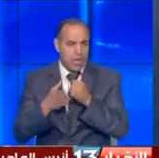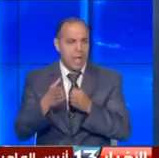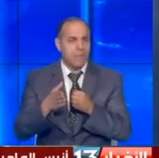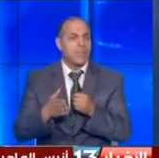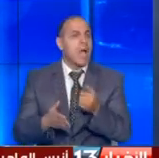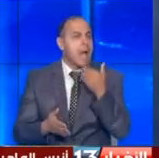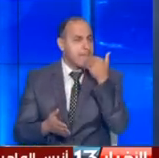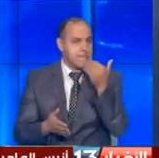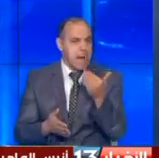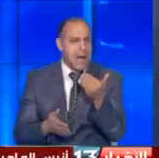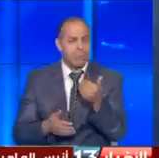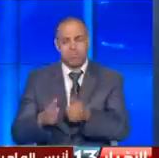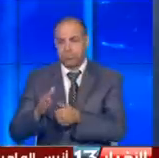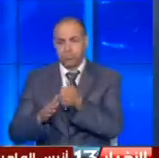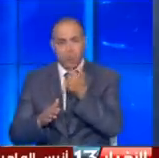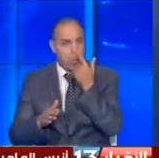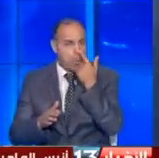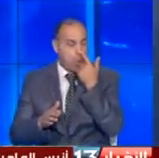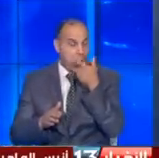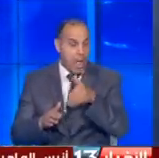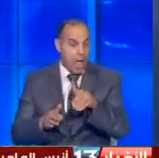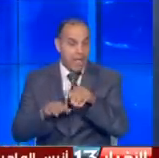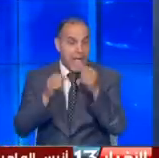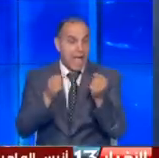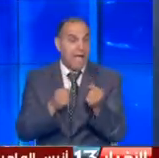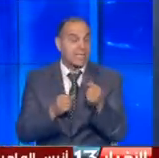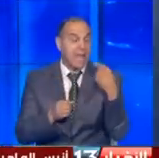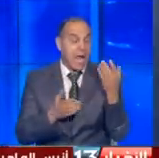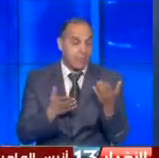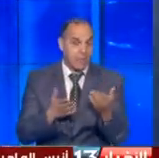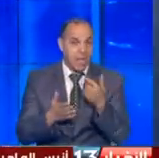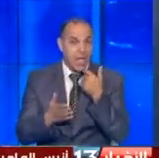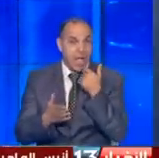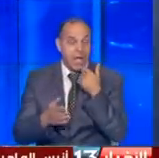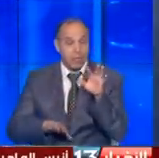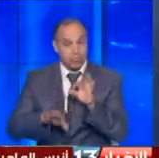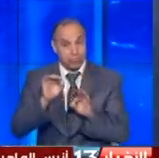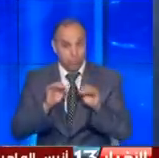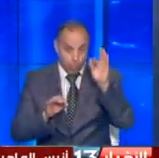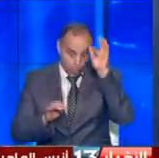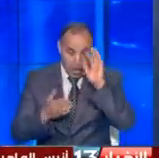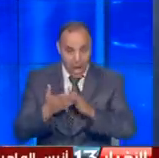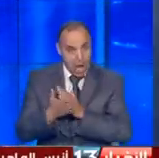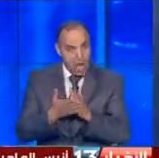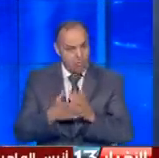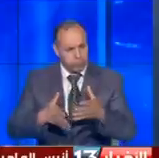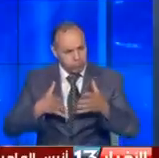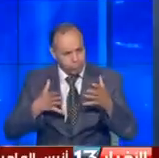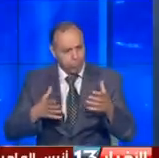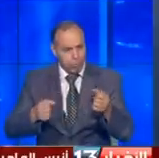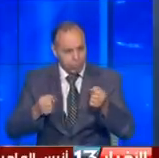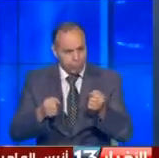الإنجليزي المرشح لنيل هذه الكأس العالمية. بالنسبة لنسور قرطاج كانت استعدادات كبيرة